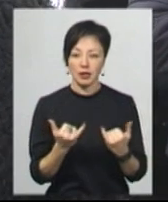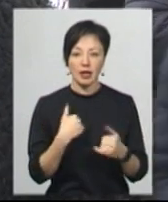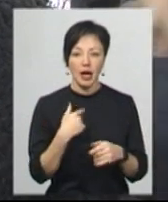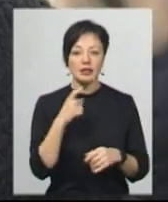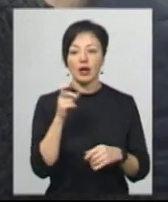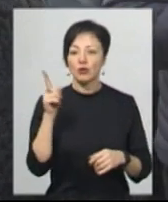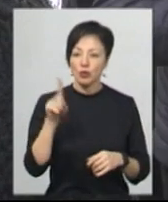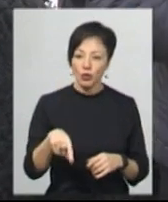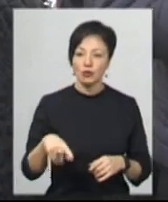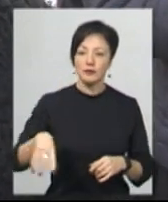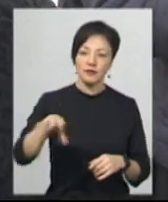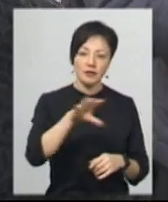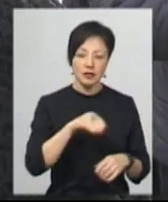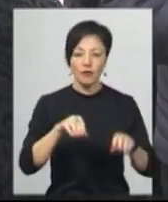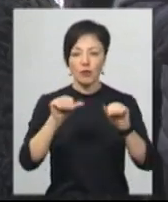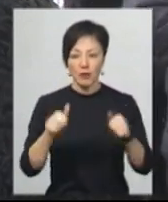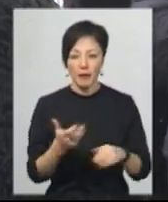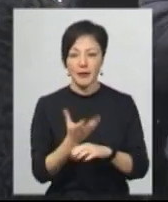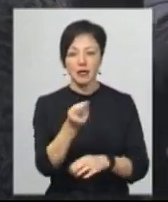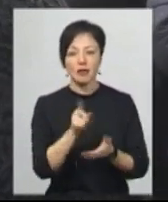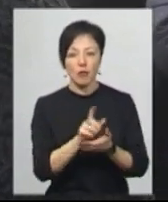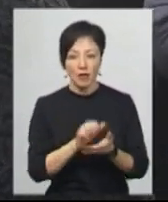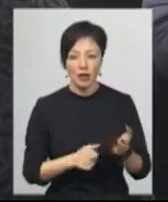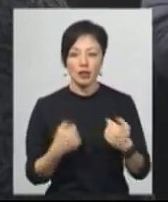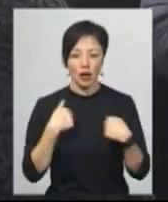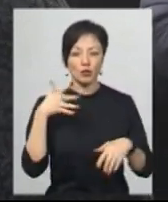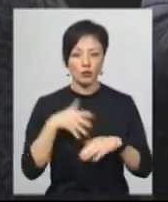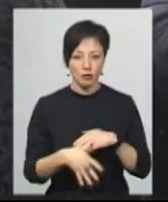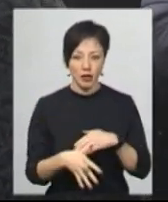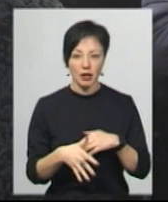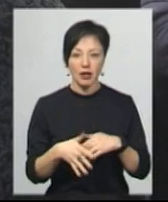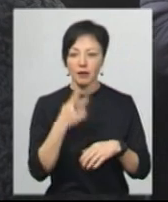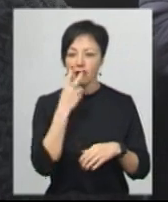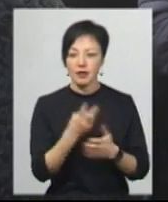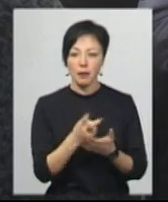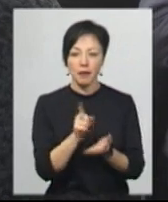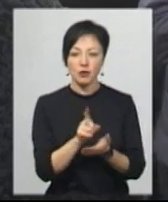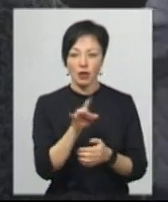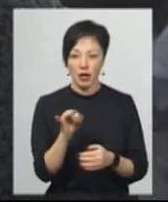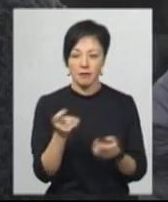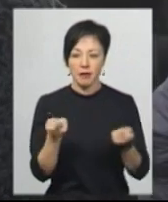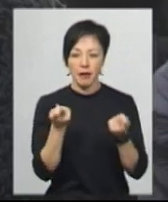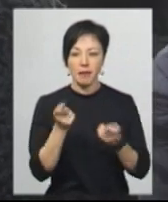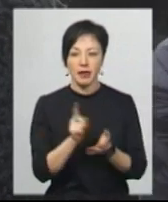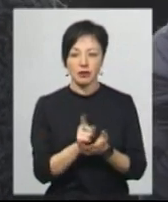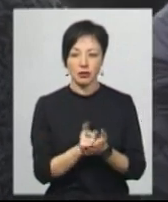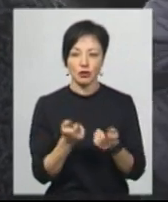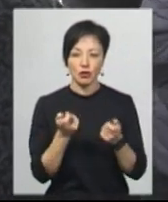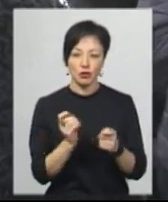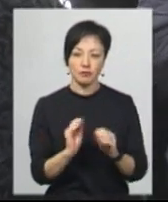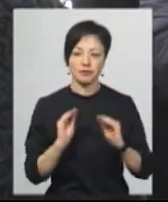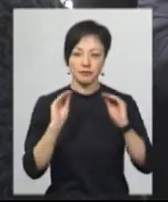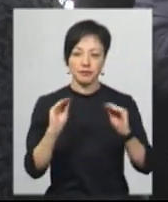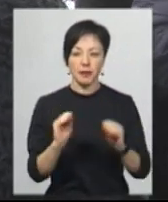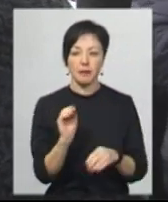те, щоб всі оформлялися, платили податки. Тому що я ж розумію, відвідуться пенсіонери, мінімальна пенсія, щоб їм повишали трошки пенсію.